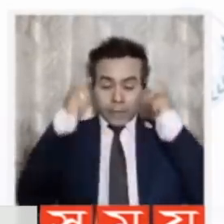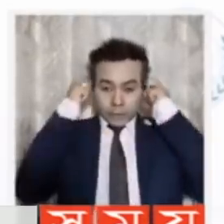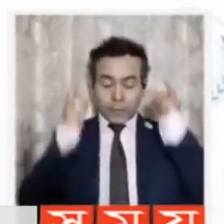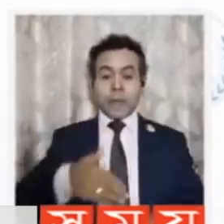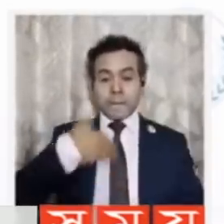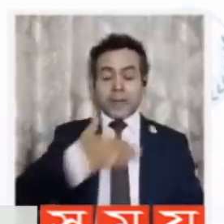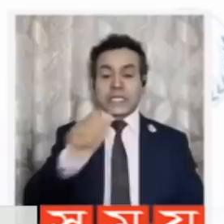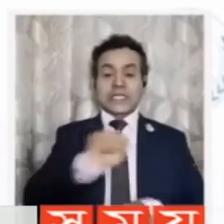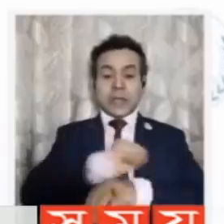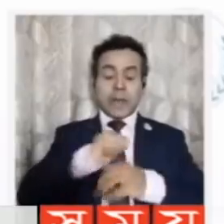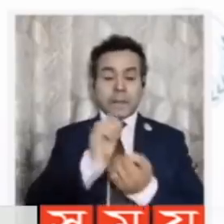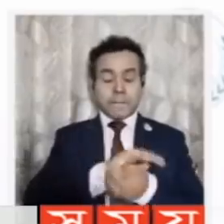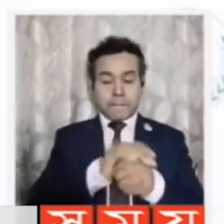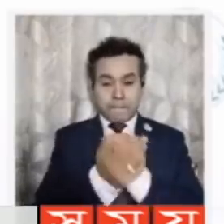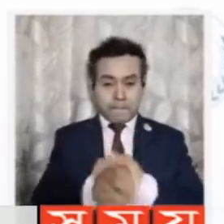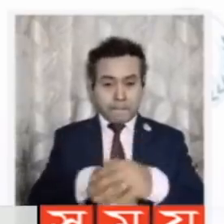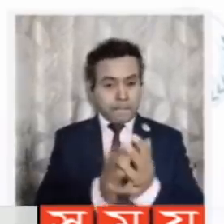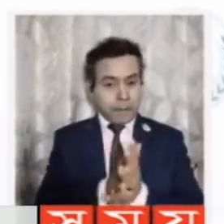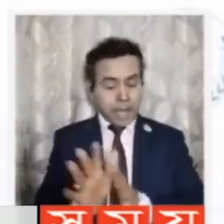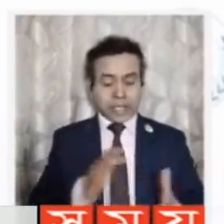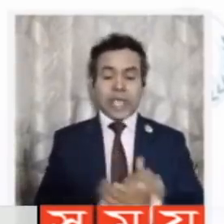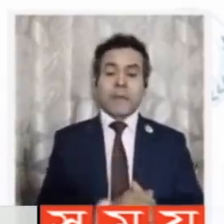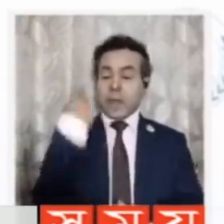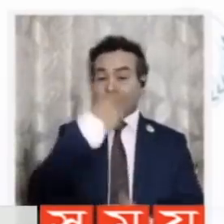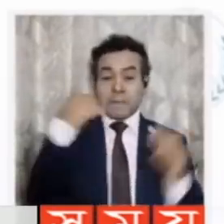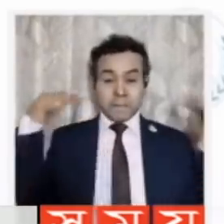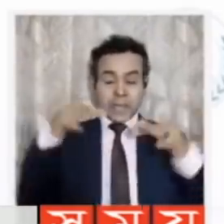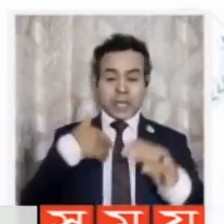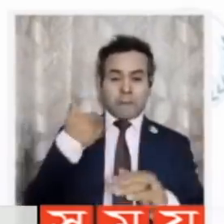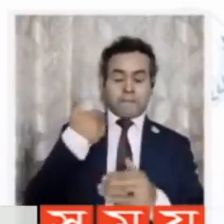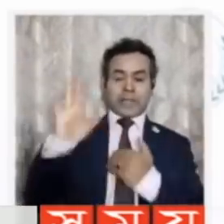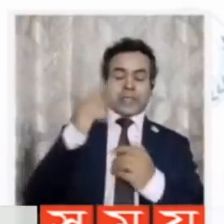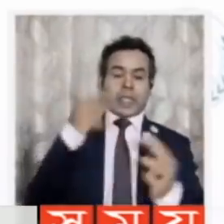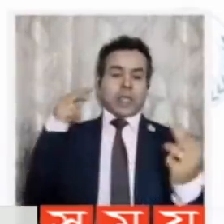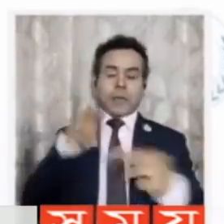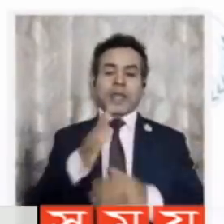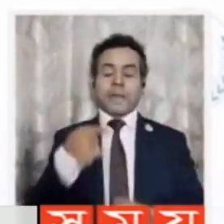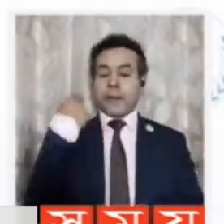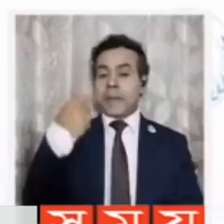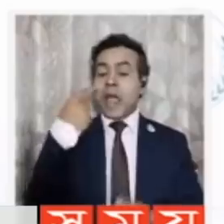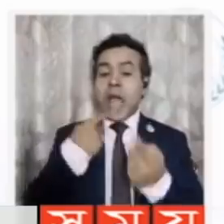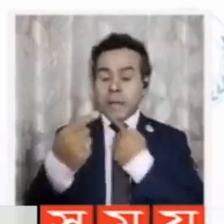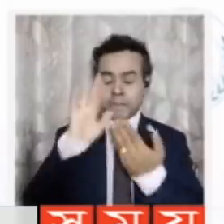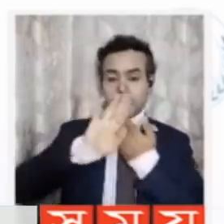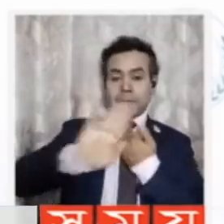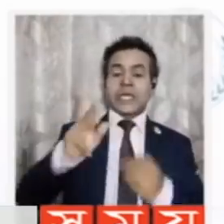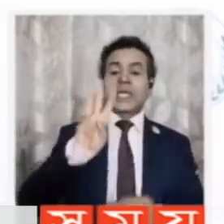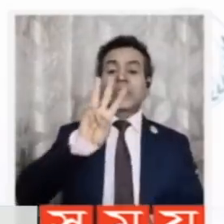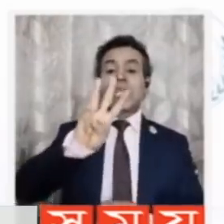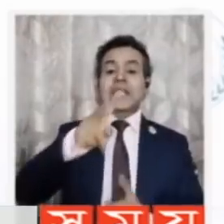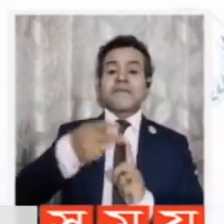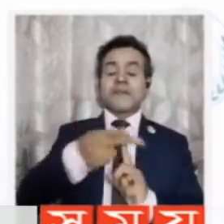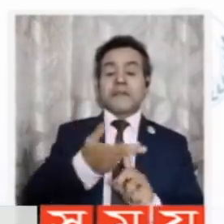ধোয়া, জনসমাবেশ এড়িয়ে চলা এবং সামাজিক দূরত্ব বজায় রাখা, এবং সবগুলিরই সমন্বিত প্রয়াসেই